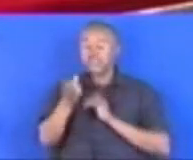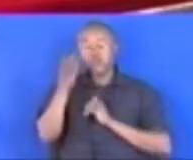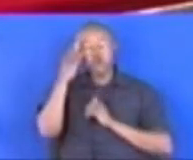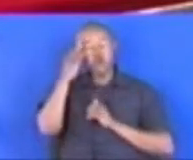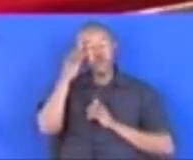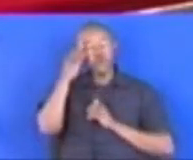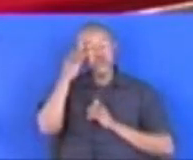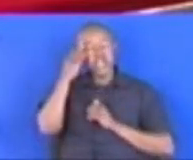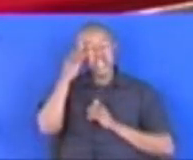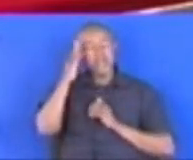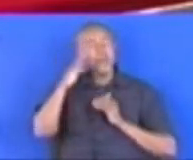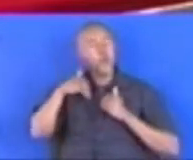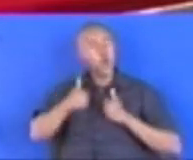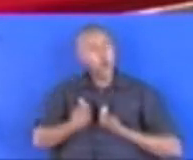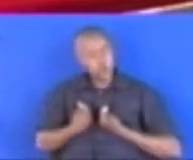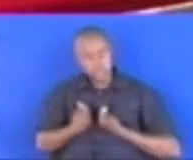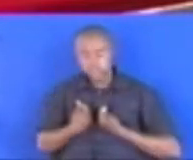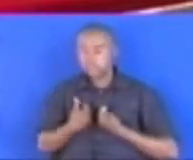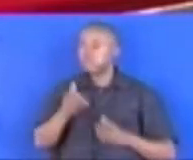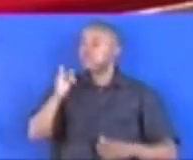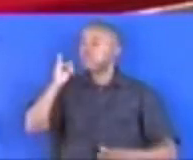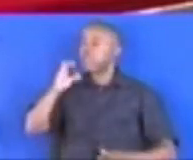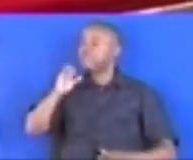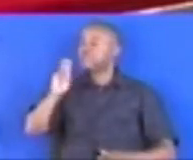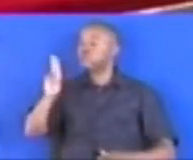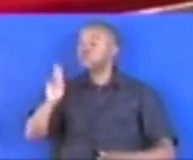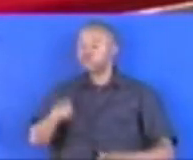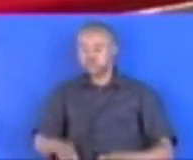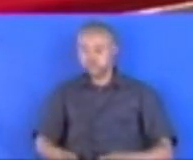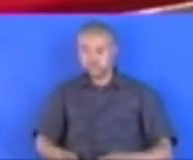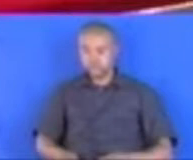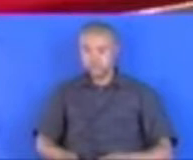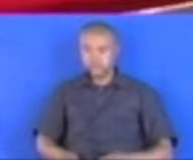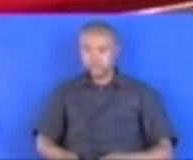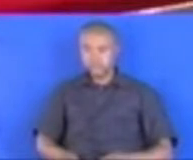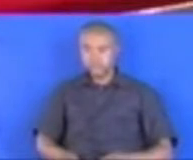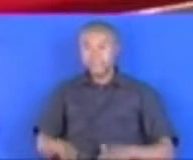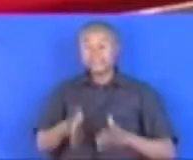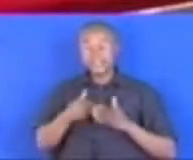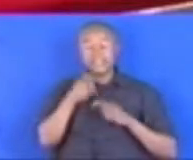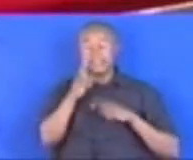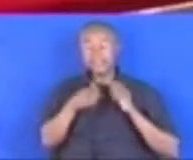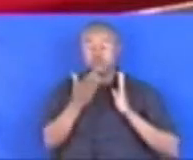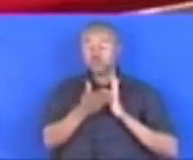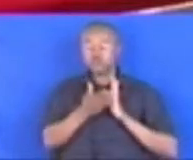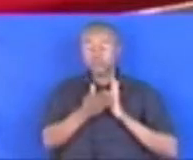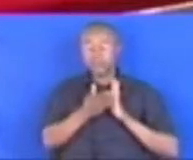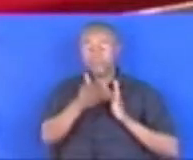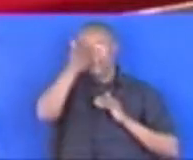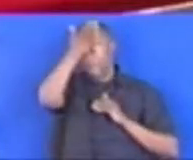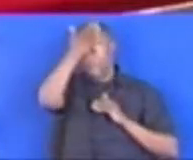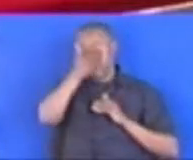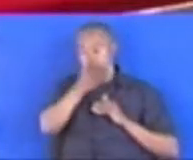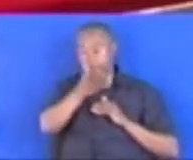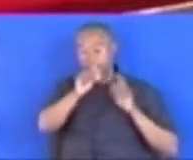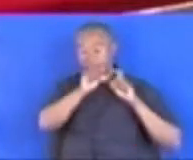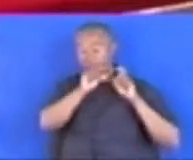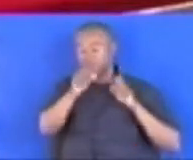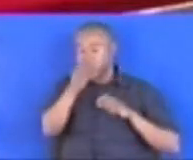Spika, naomba kwa ridhaa yako niendelee kusoma vipaumbele vya wizara fungu 53 idara kuu ya maendeleo ya jamii kwa